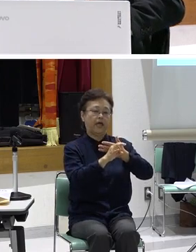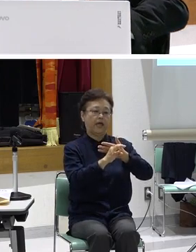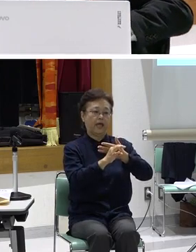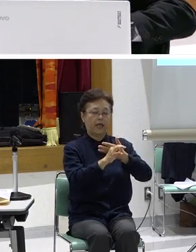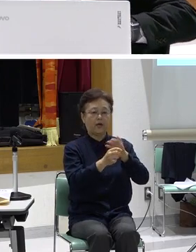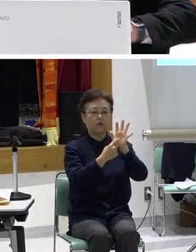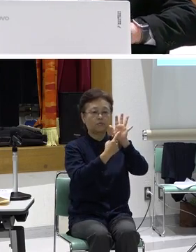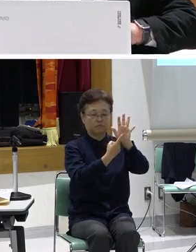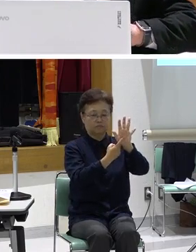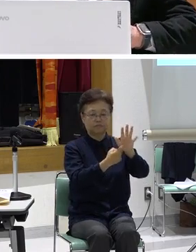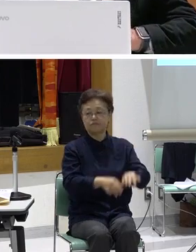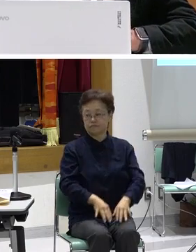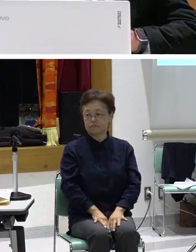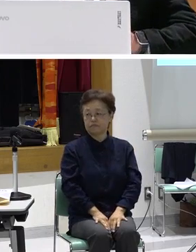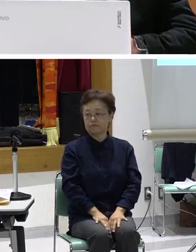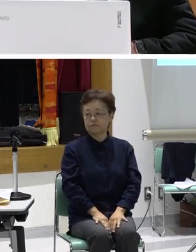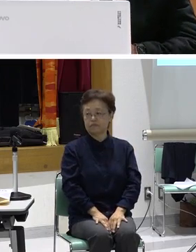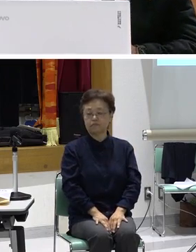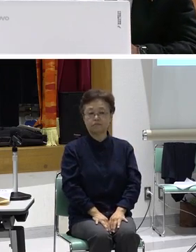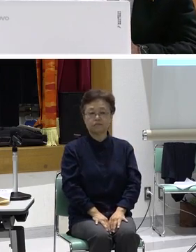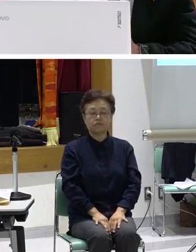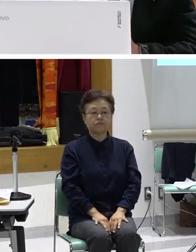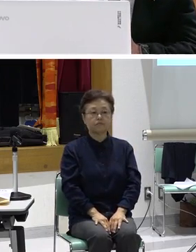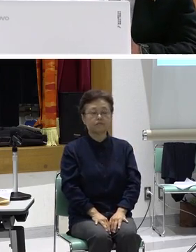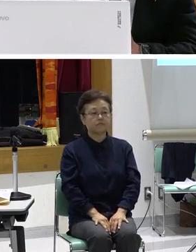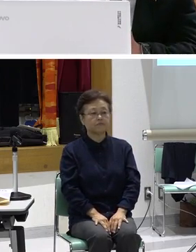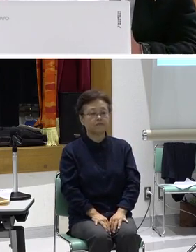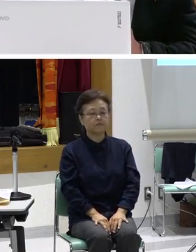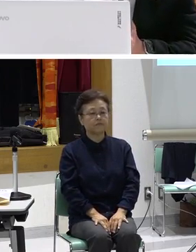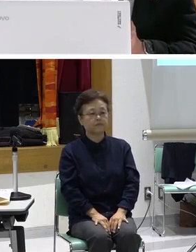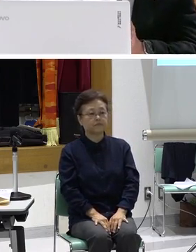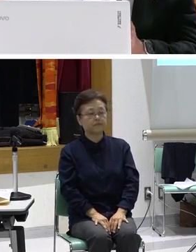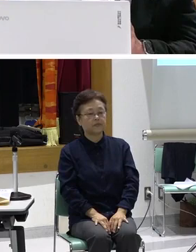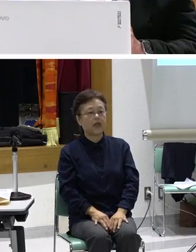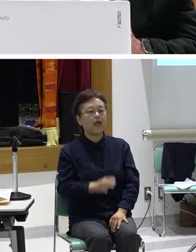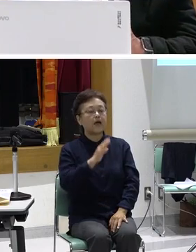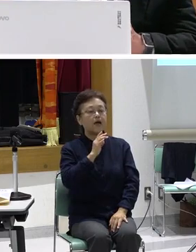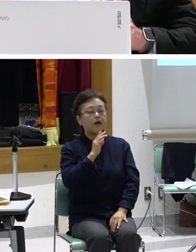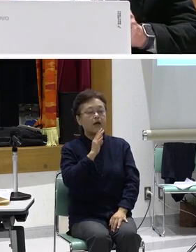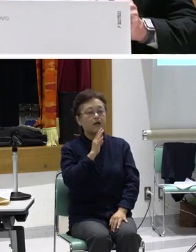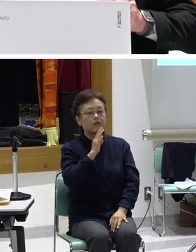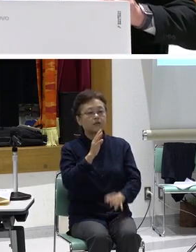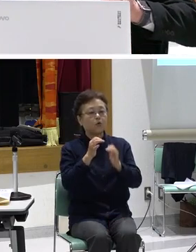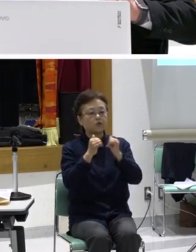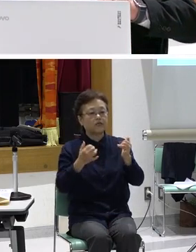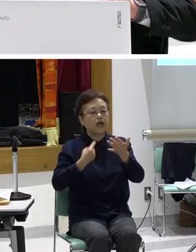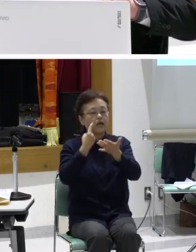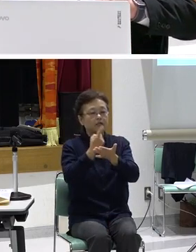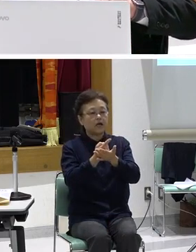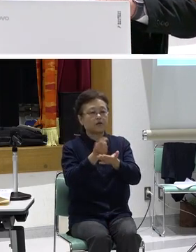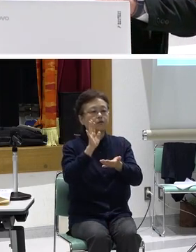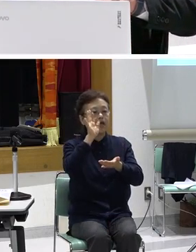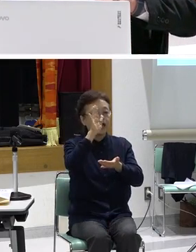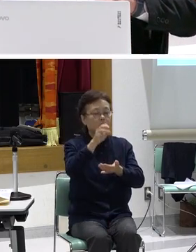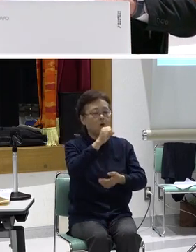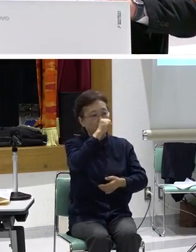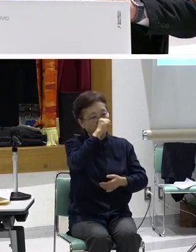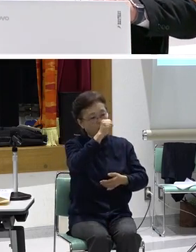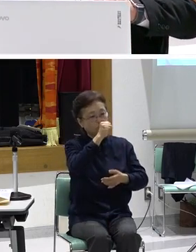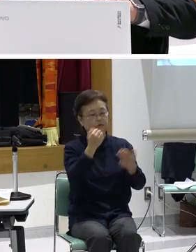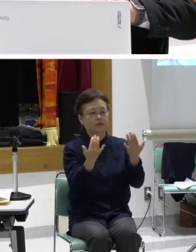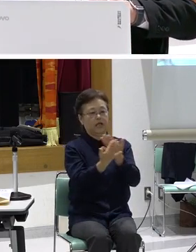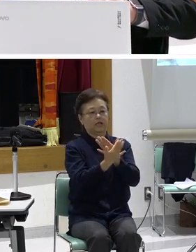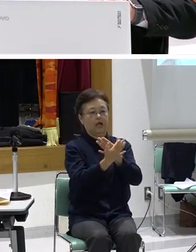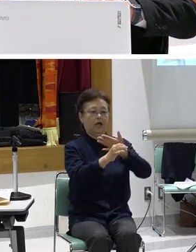を出します。で、当社参画を通じていい事例になったということですね。まあ、万